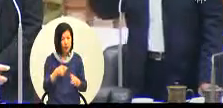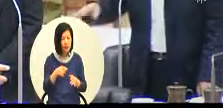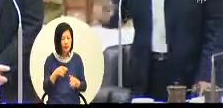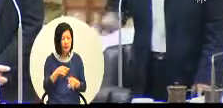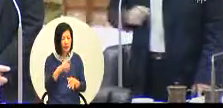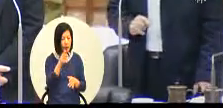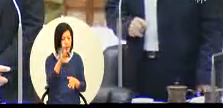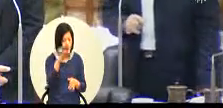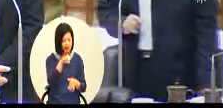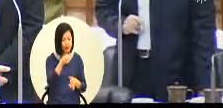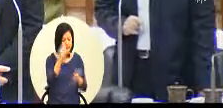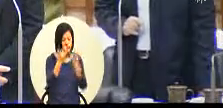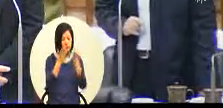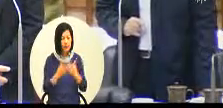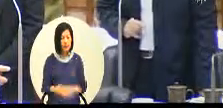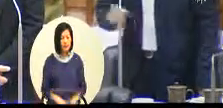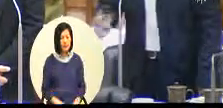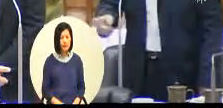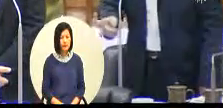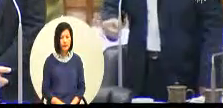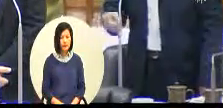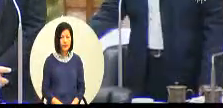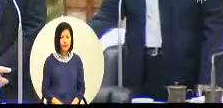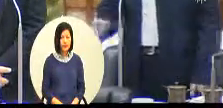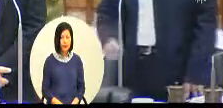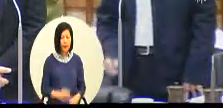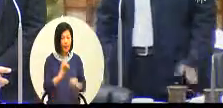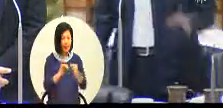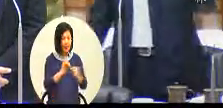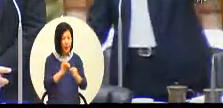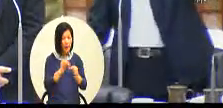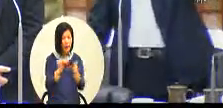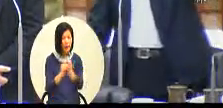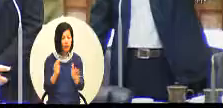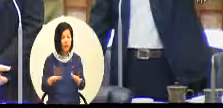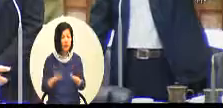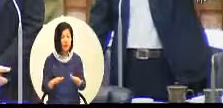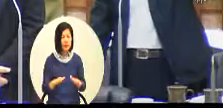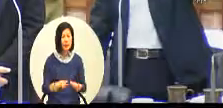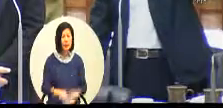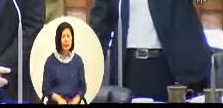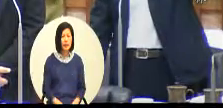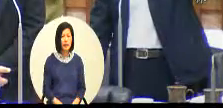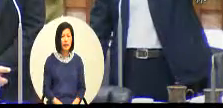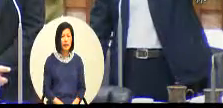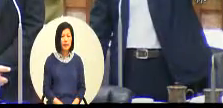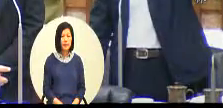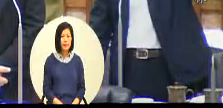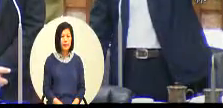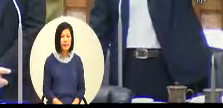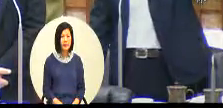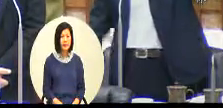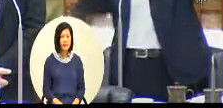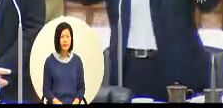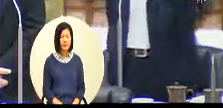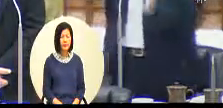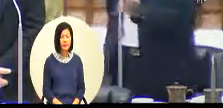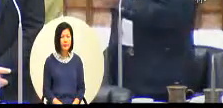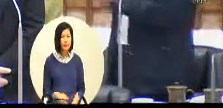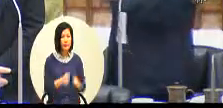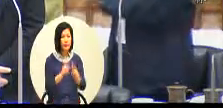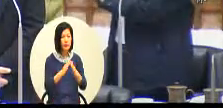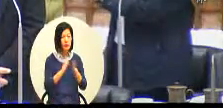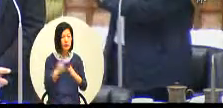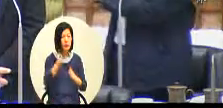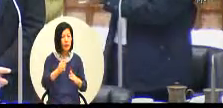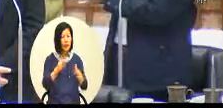睹。在有目共睹的情况之下，从100年到现在，这个副市长，你看看人家屏东